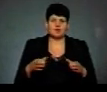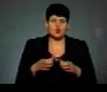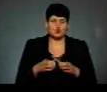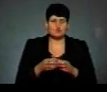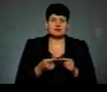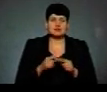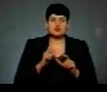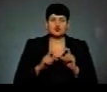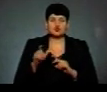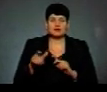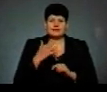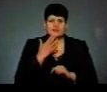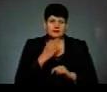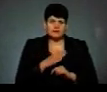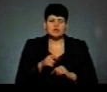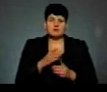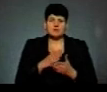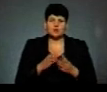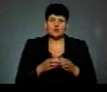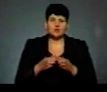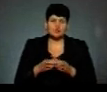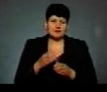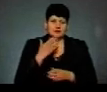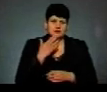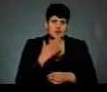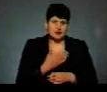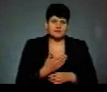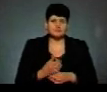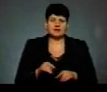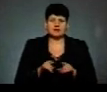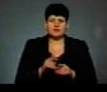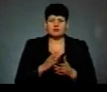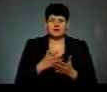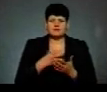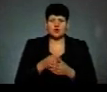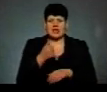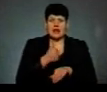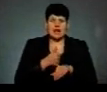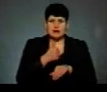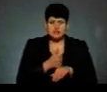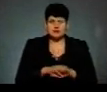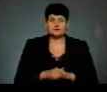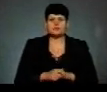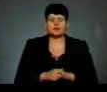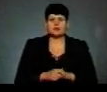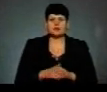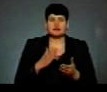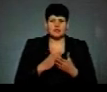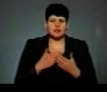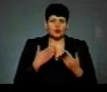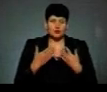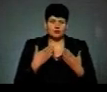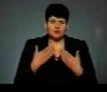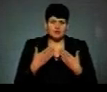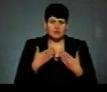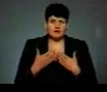цих студентів національна. Вони мають групи національні, які також мають своїх лідерів. Само собою, є комунікації і через